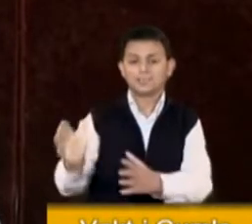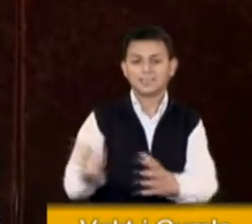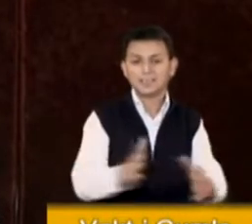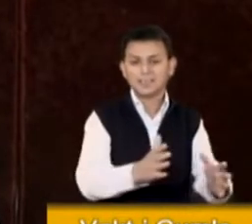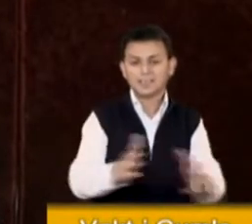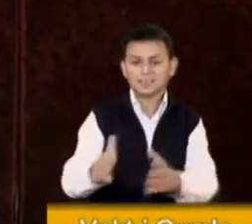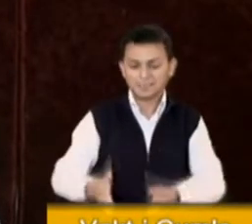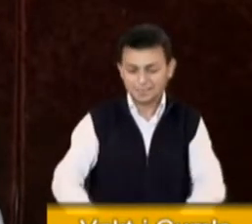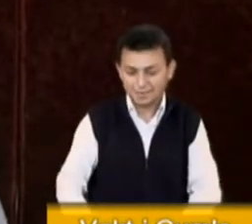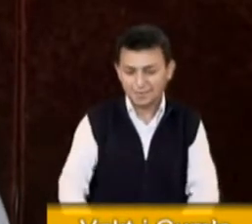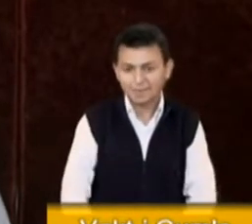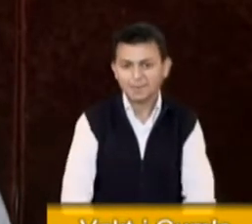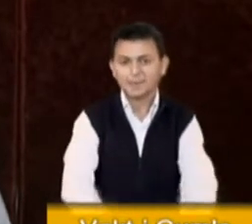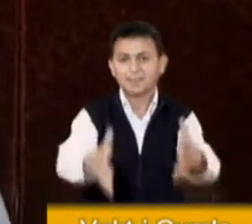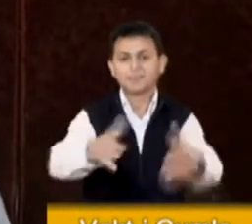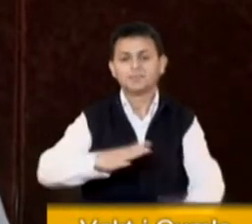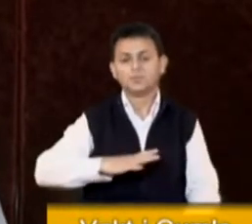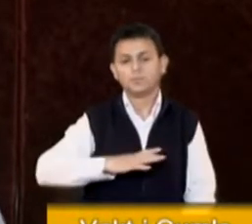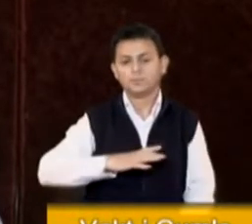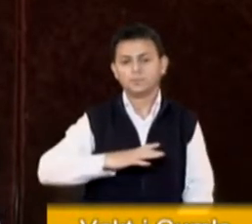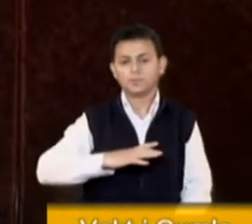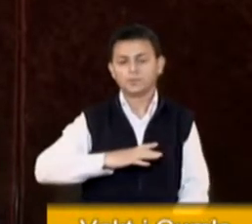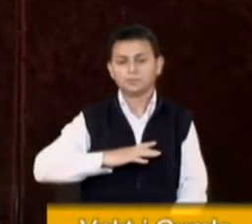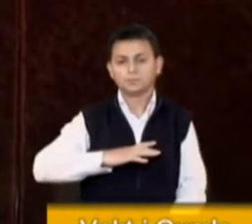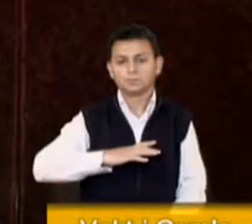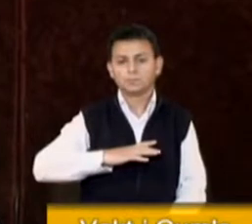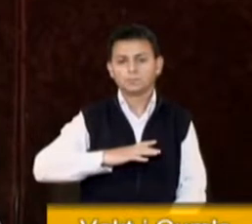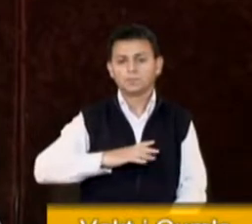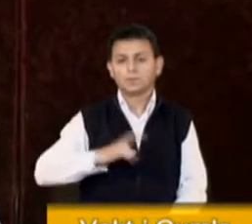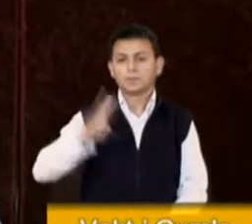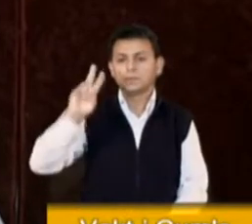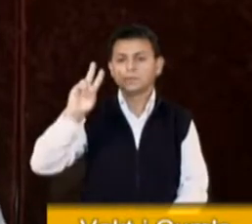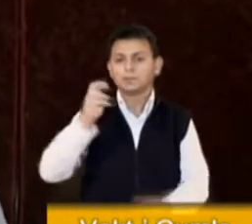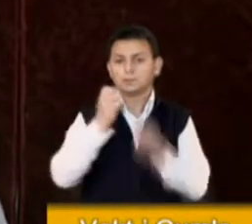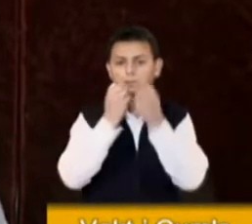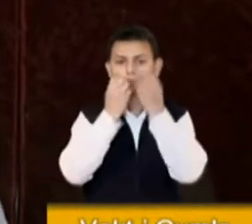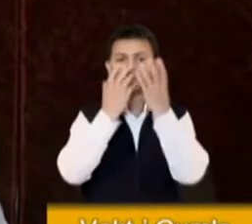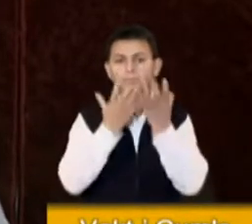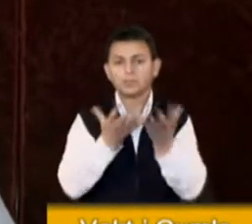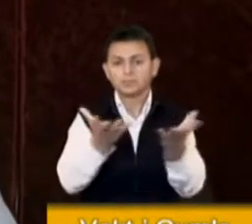de nehir akıtmıştık buyuruyor. Muhterem müminler, iki bahçe